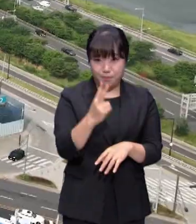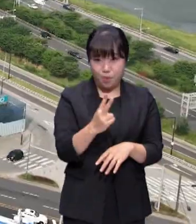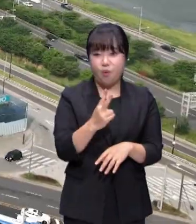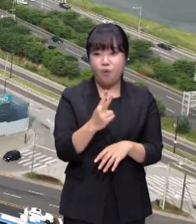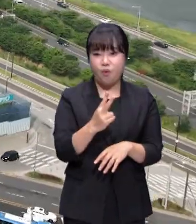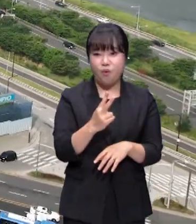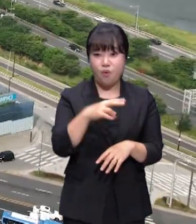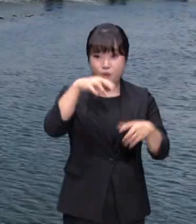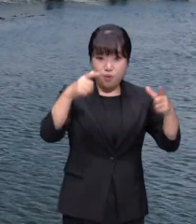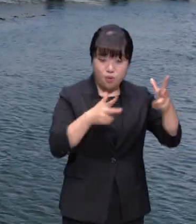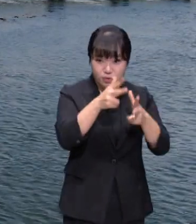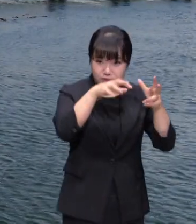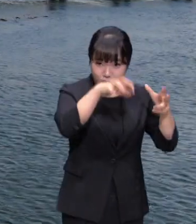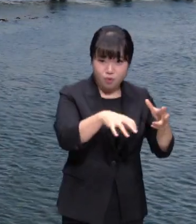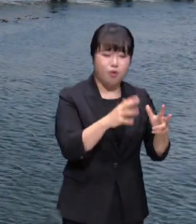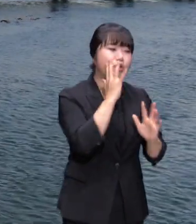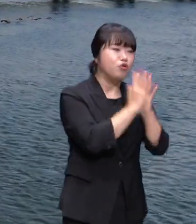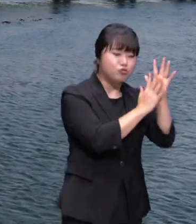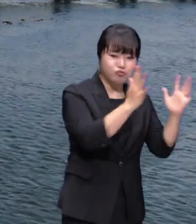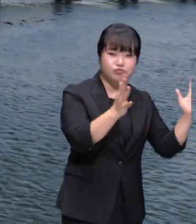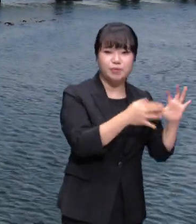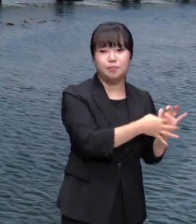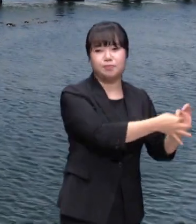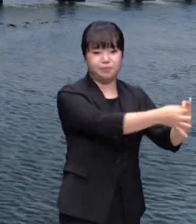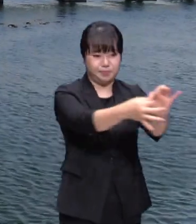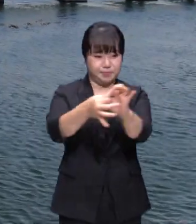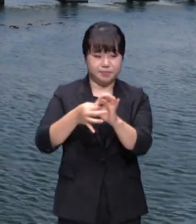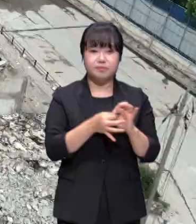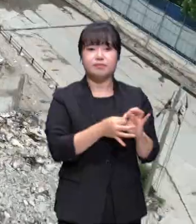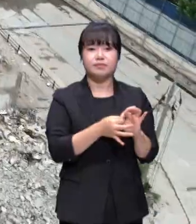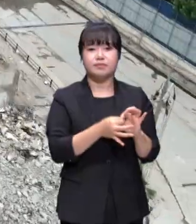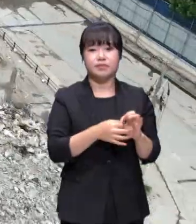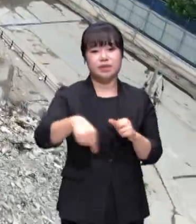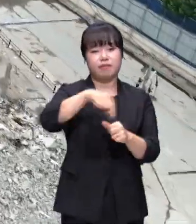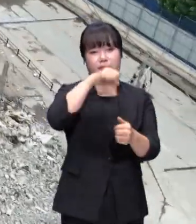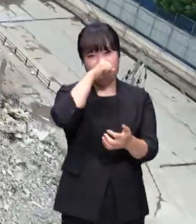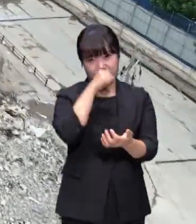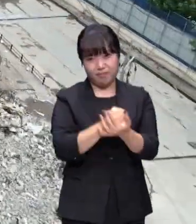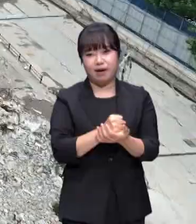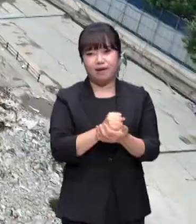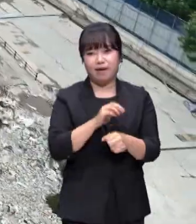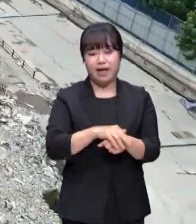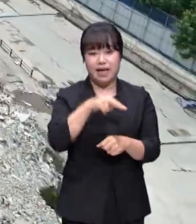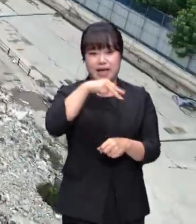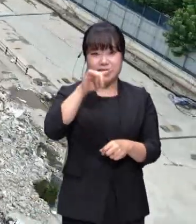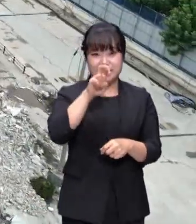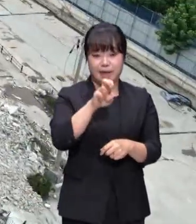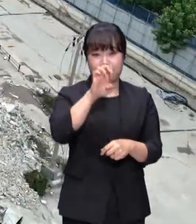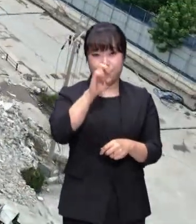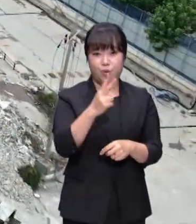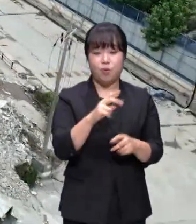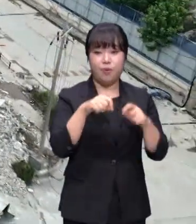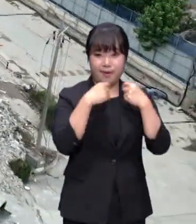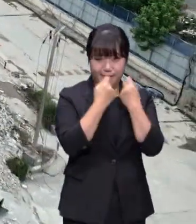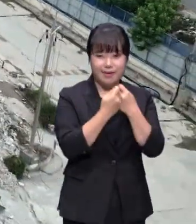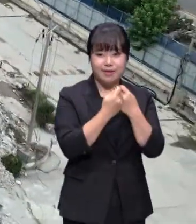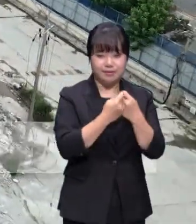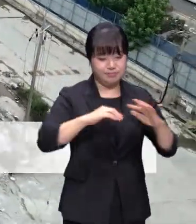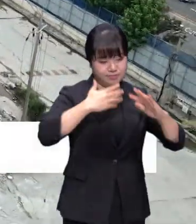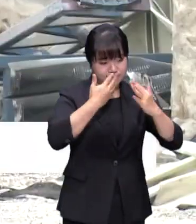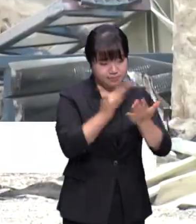서울숲과 중랑천, 성수동을 잇고 있어 입지 조건이 뛰어납니다. 해당 부지는 3표 산업이 민간 개발을 하게